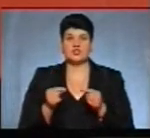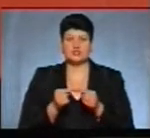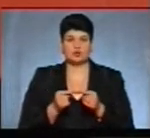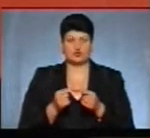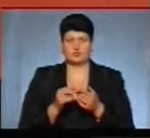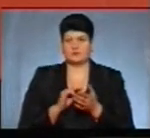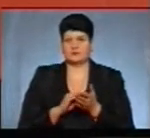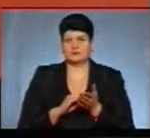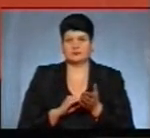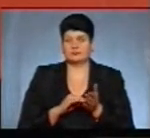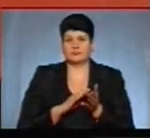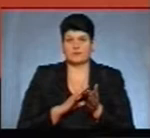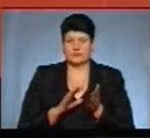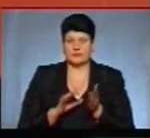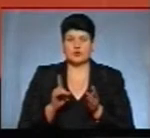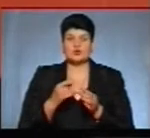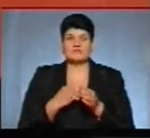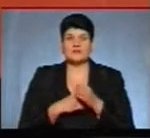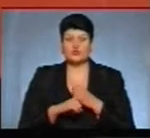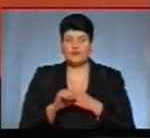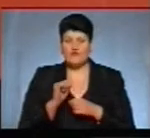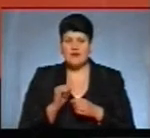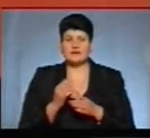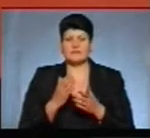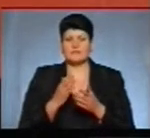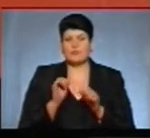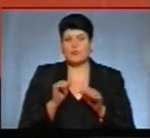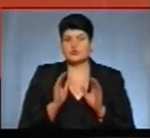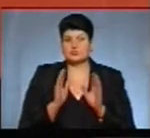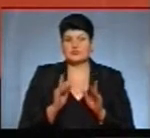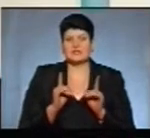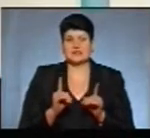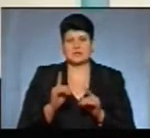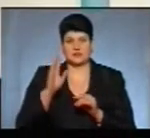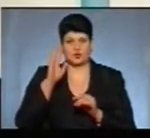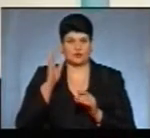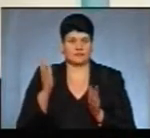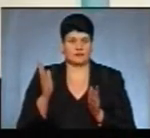визначав і раніше не визначав, що зґвалтування, суб'єктом зґвалтування може бути тільки чоловік.